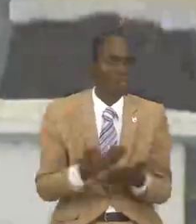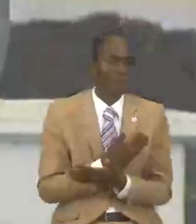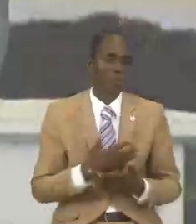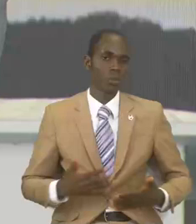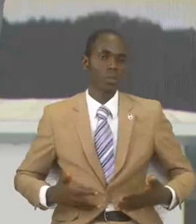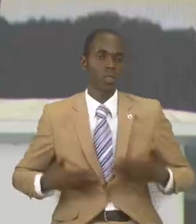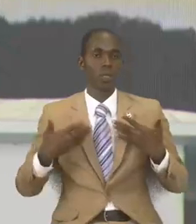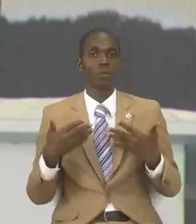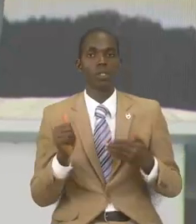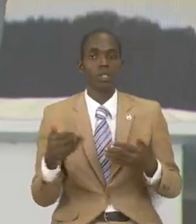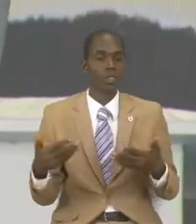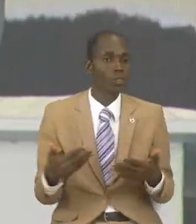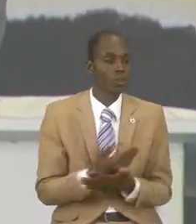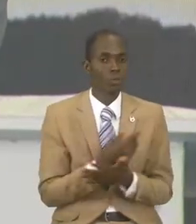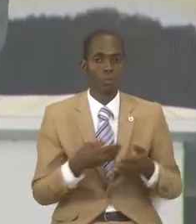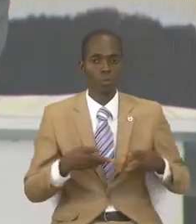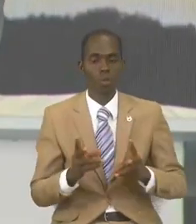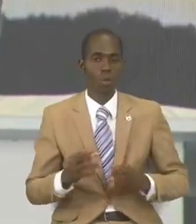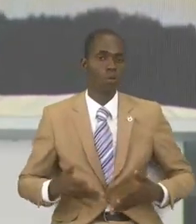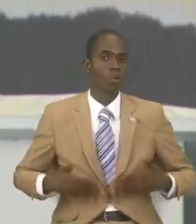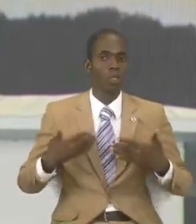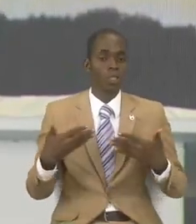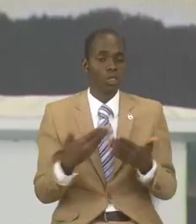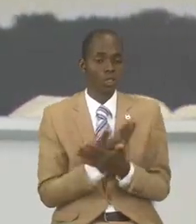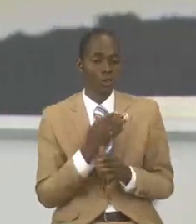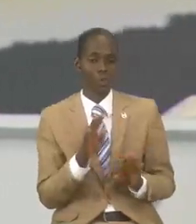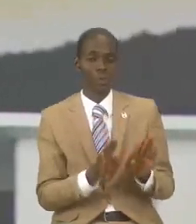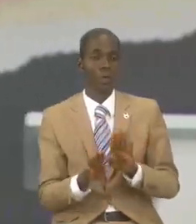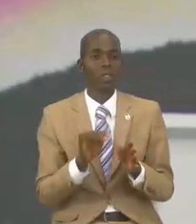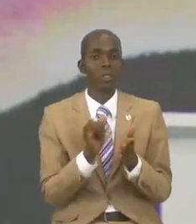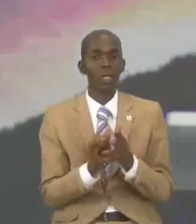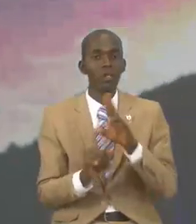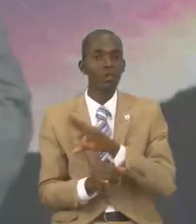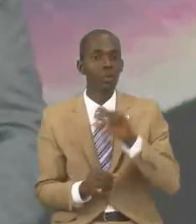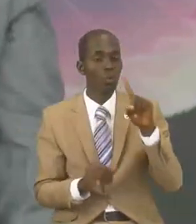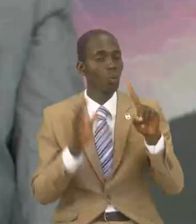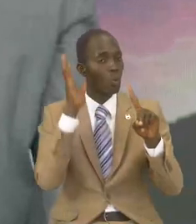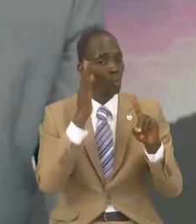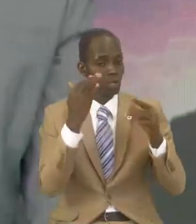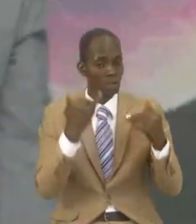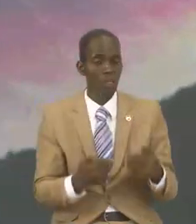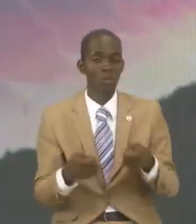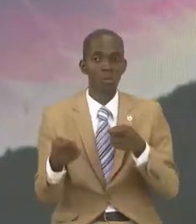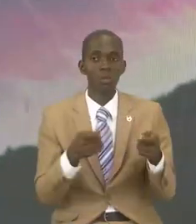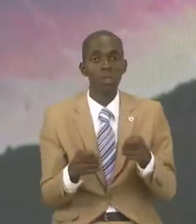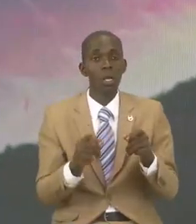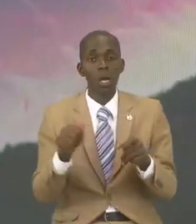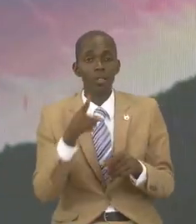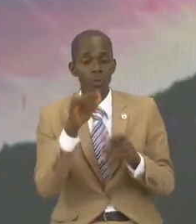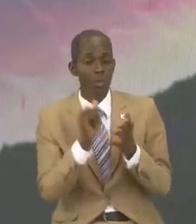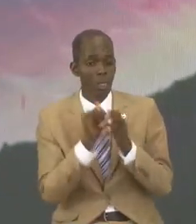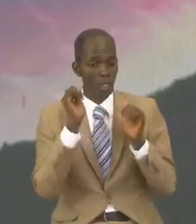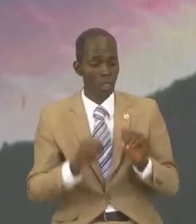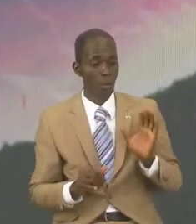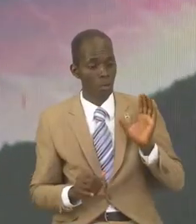nouvelle disposition, un nouveau comportement. Et personne ne pourra contrôler. Personne